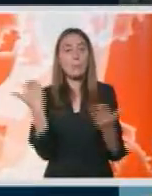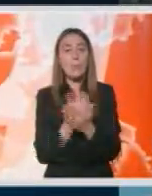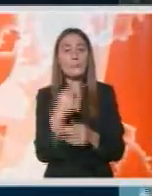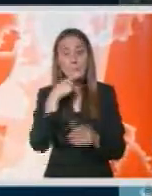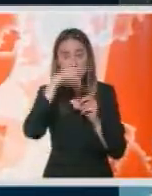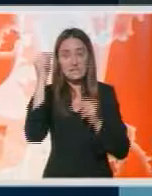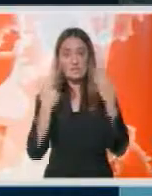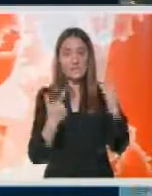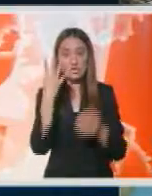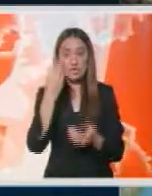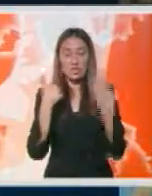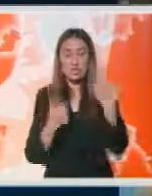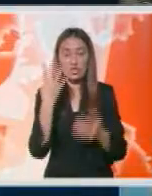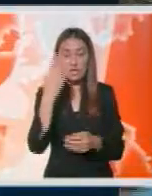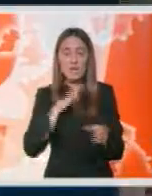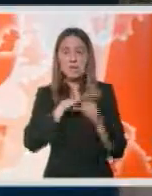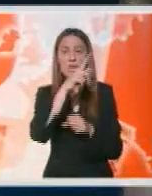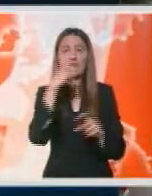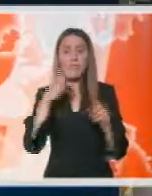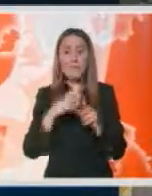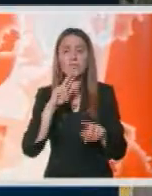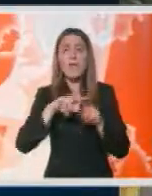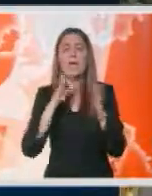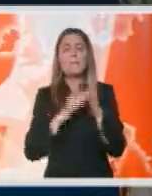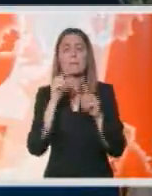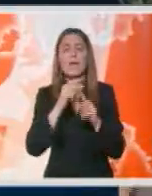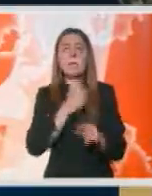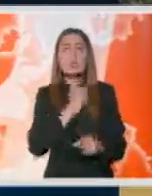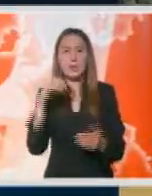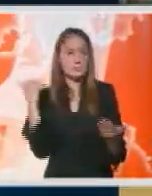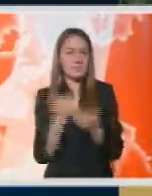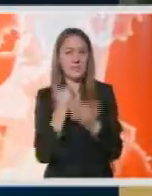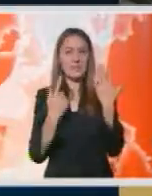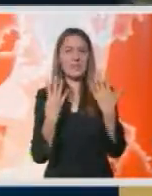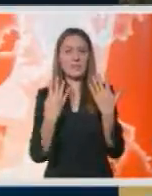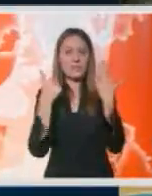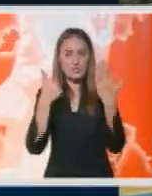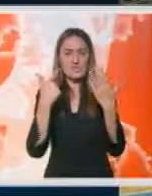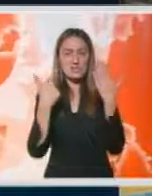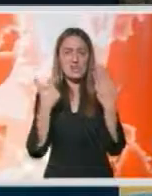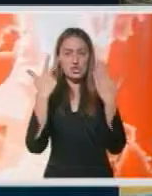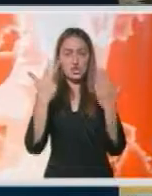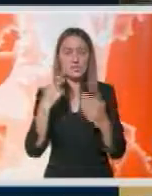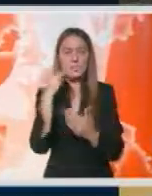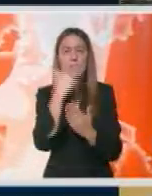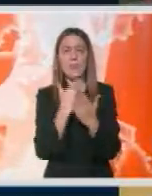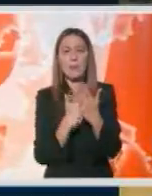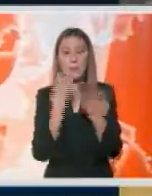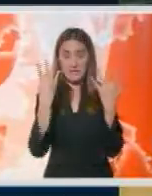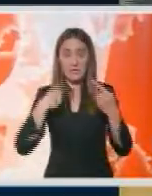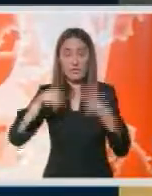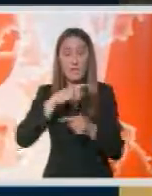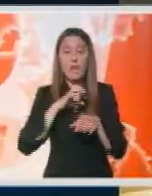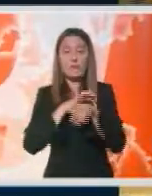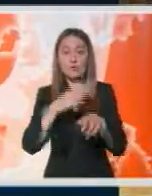zvezda 74-64 protiv Tamiša, FNP je bio ubedljiv protiv Borca 96-78. Na tabeli posle 9 kola vode